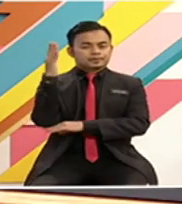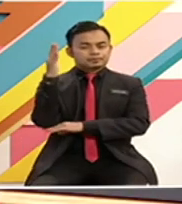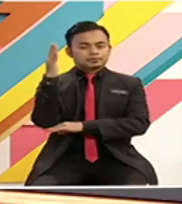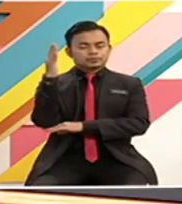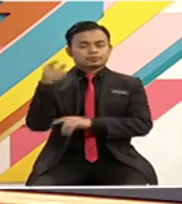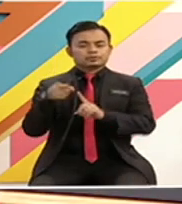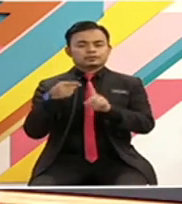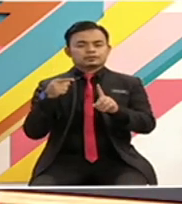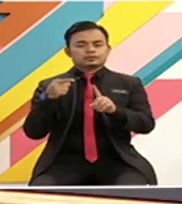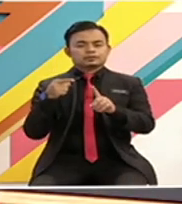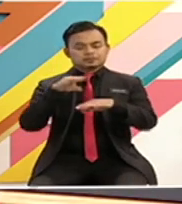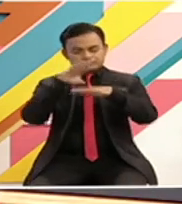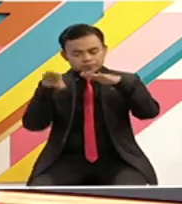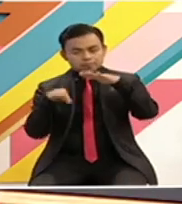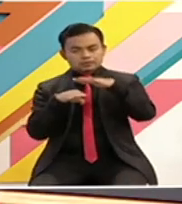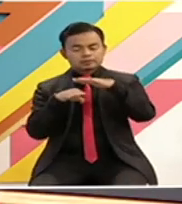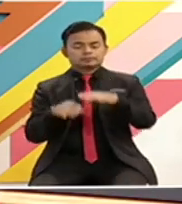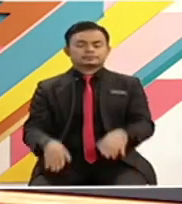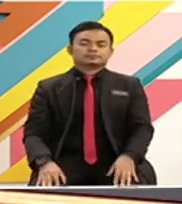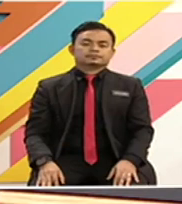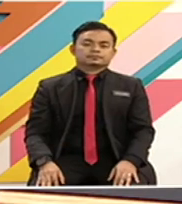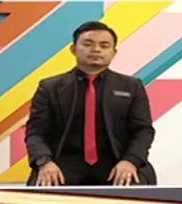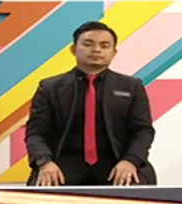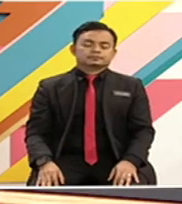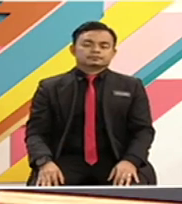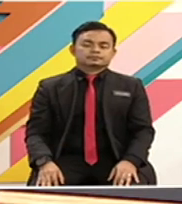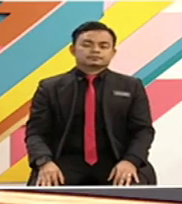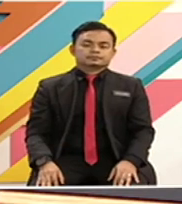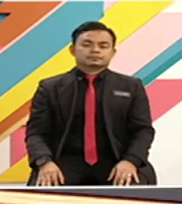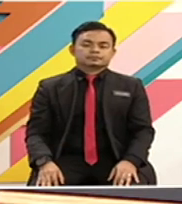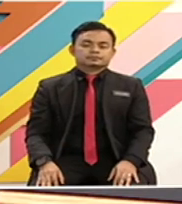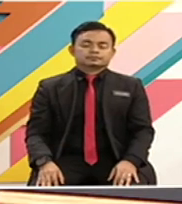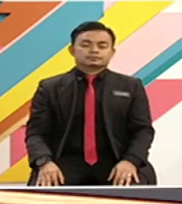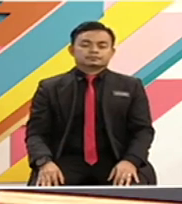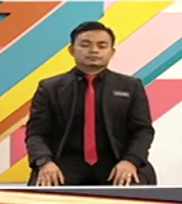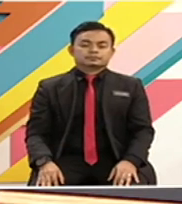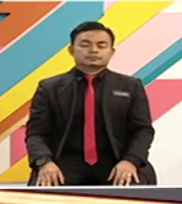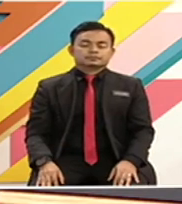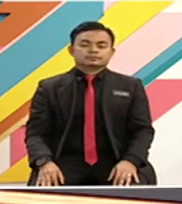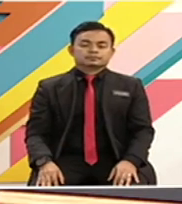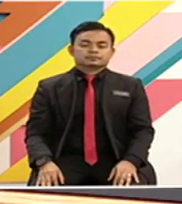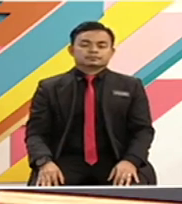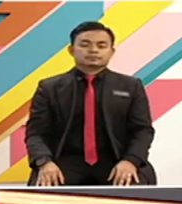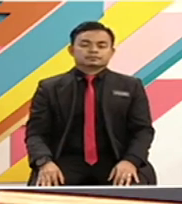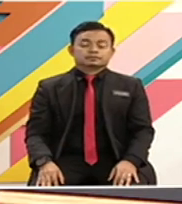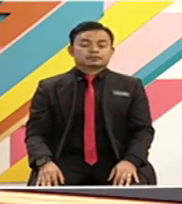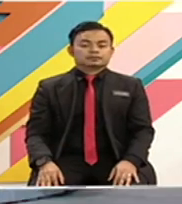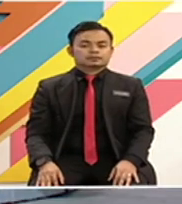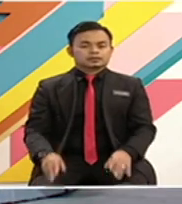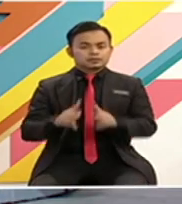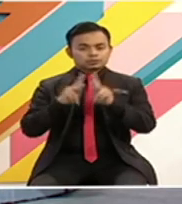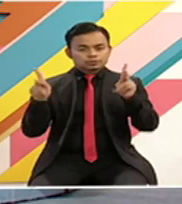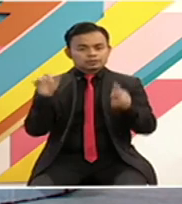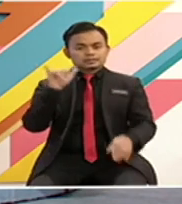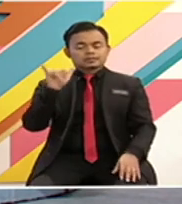pandangan bawah Adakah ia menyebabkan kita juga nampak kontrak-kontrak sebagai konsep 3D Iya betul